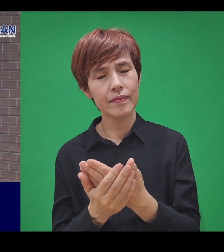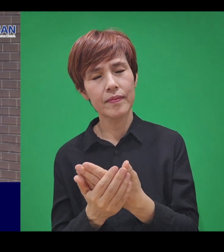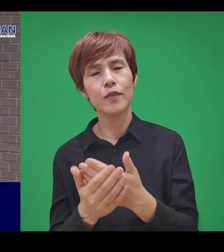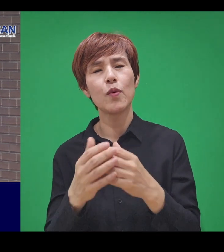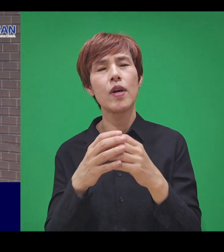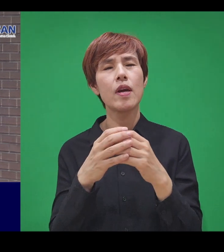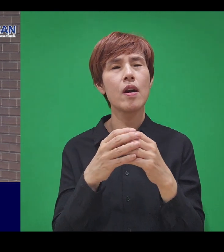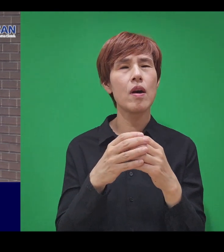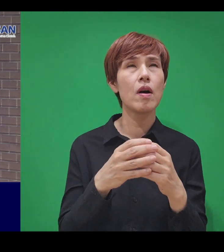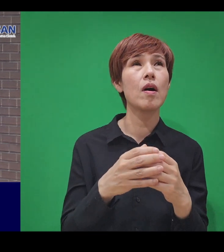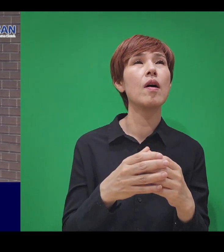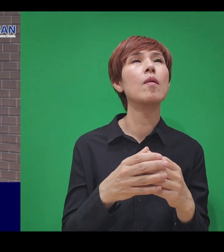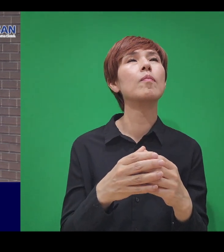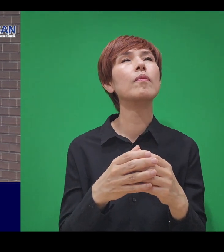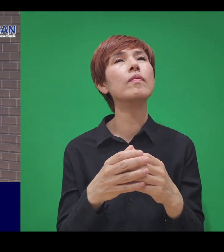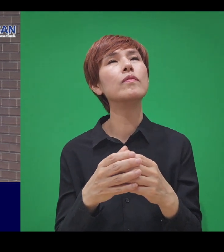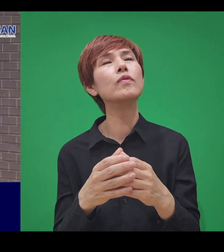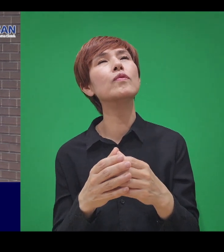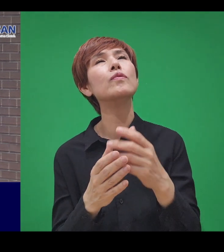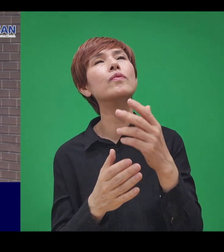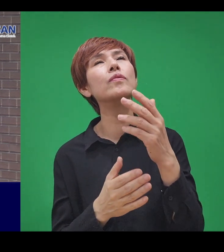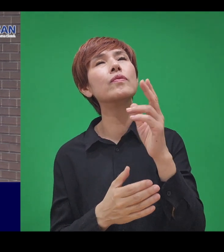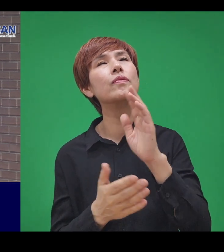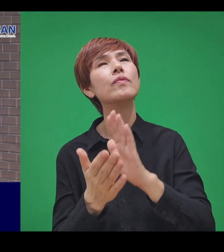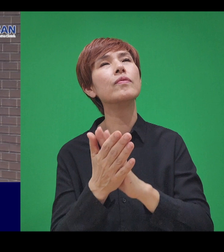존귀와 위엄을